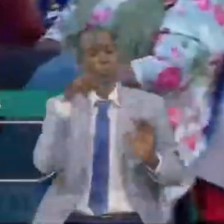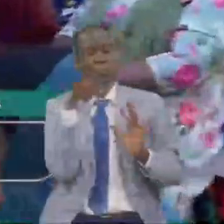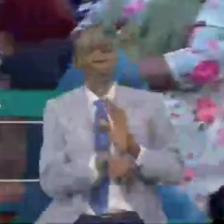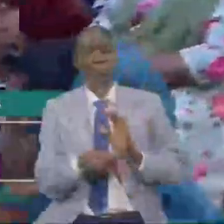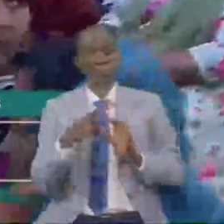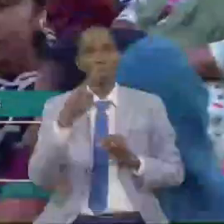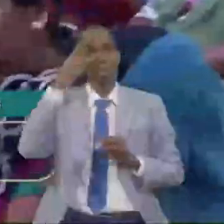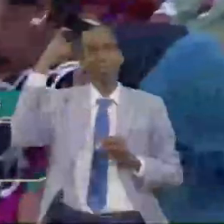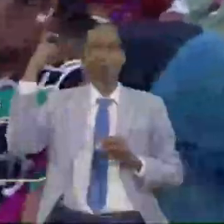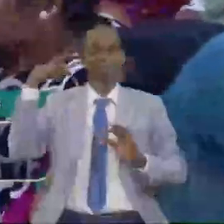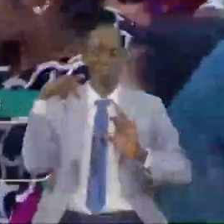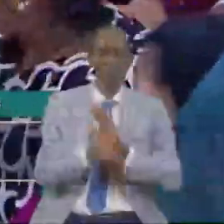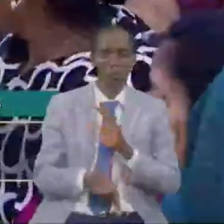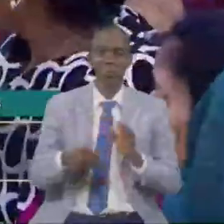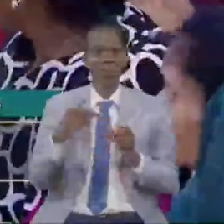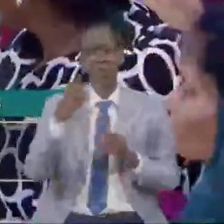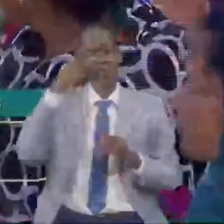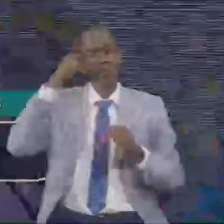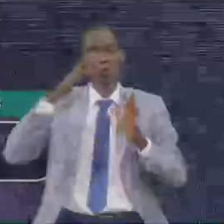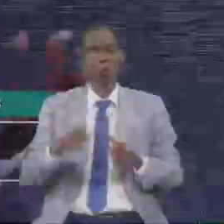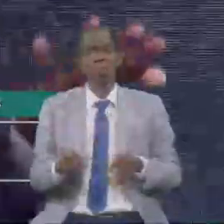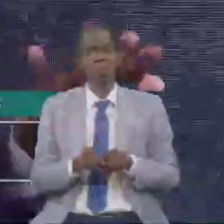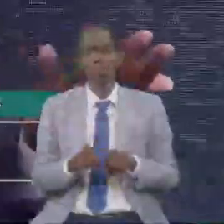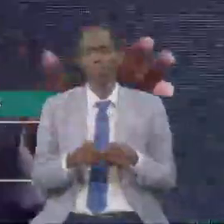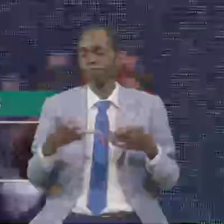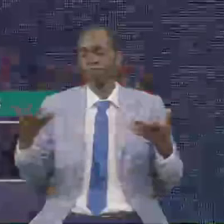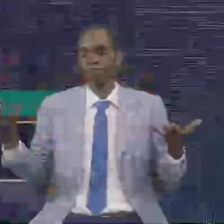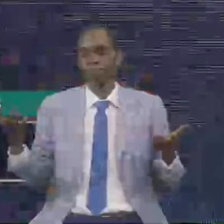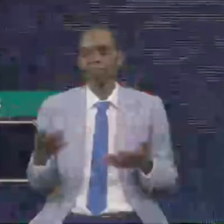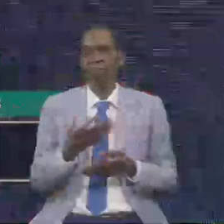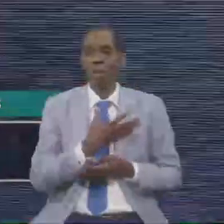Il voulait tuer le rêve, tuer le faiseur de rêve.